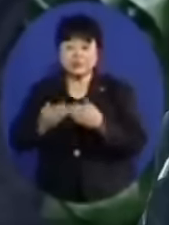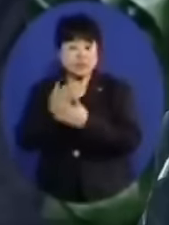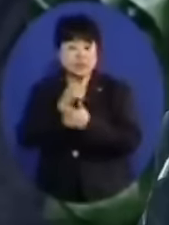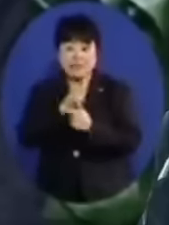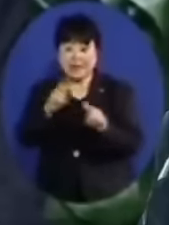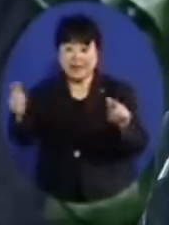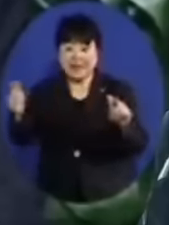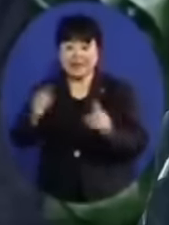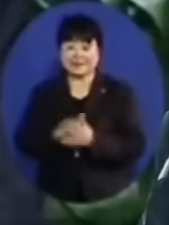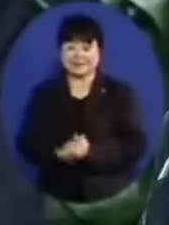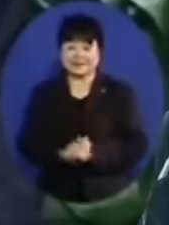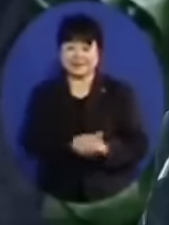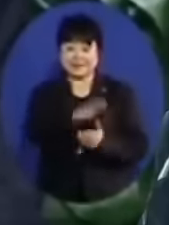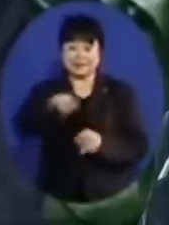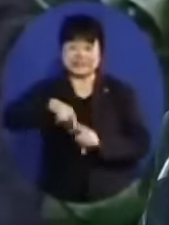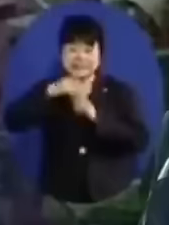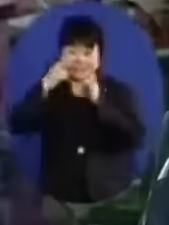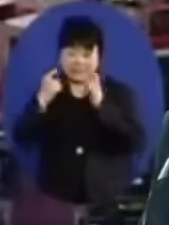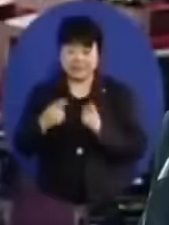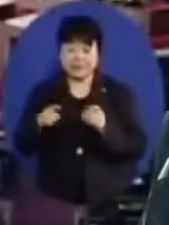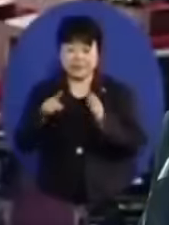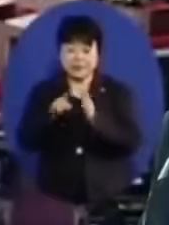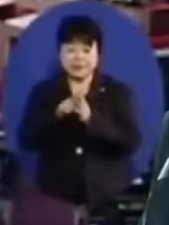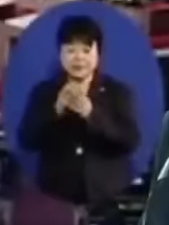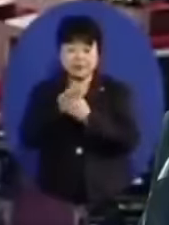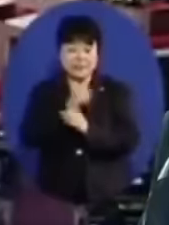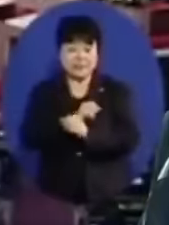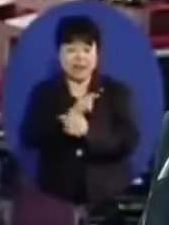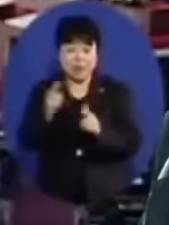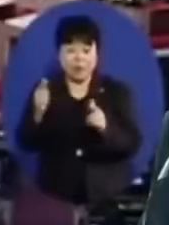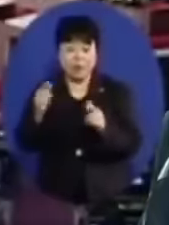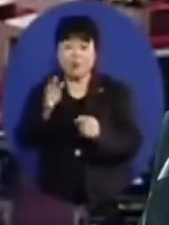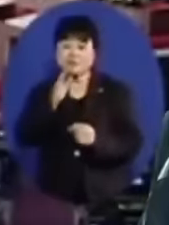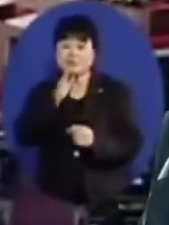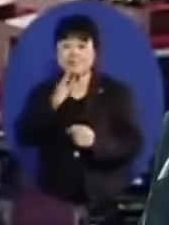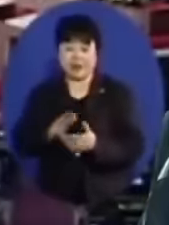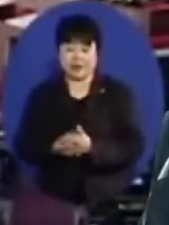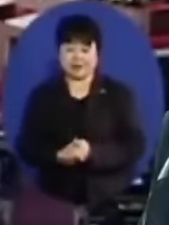없습니다. 우리 자체만 위해서 기도하지 말고 우리